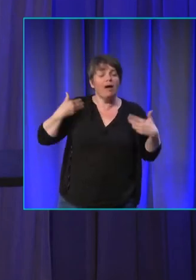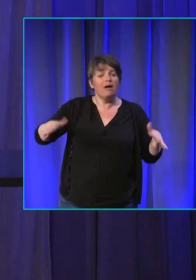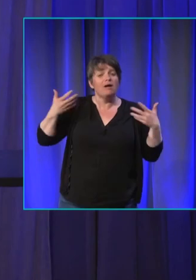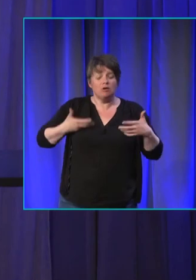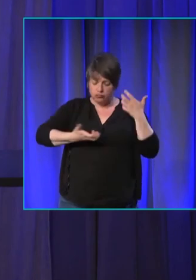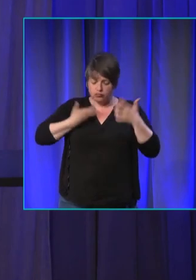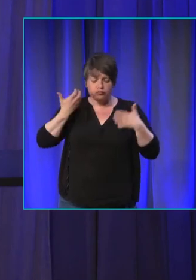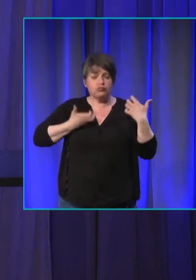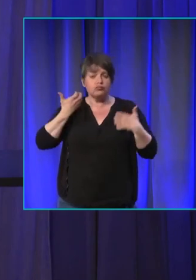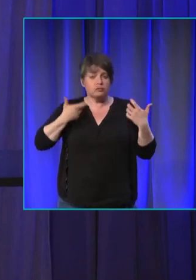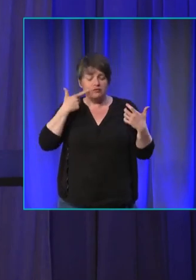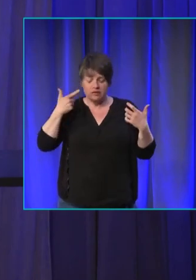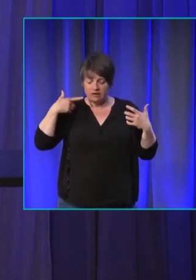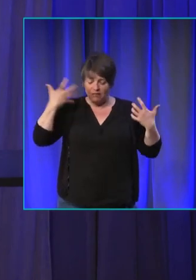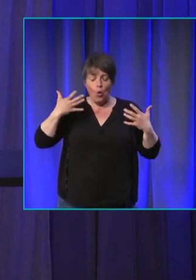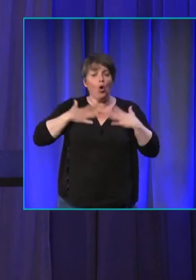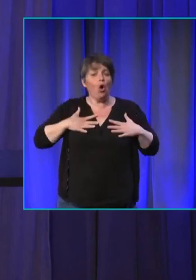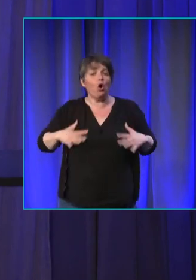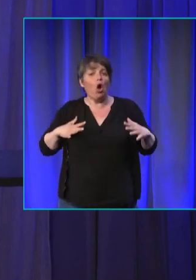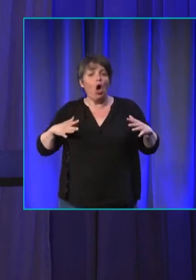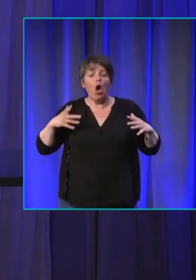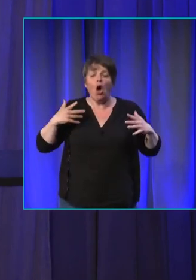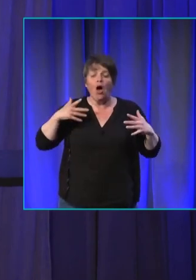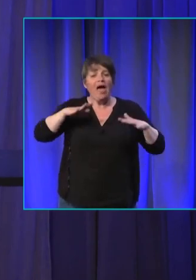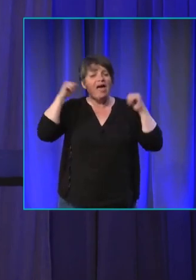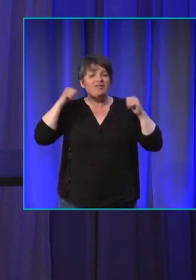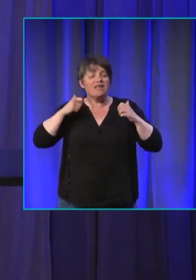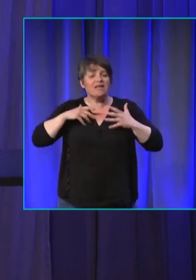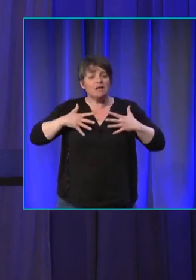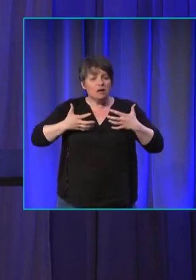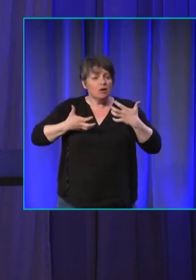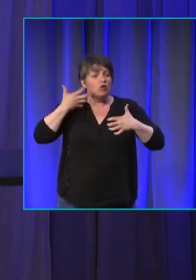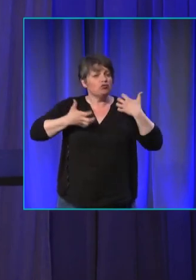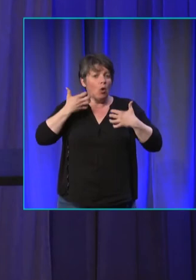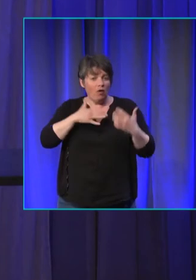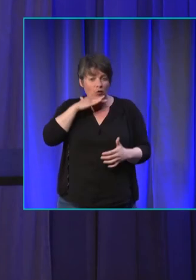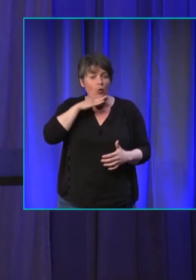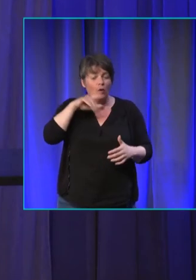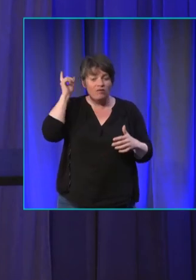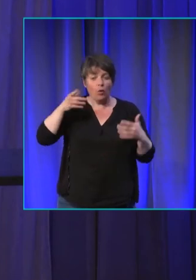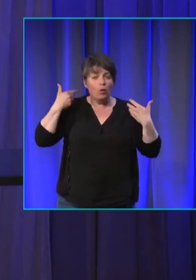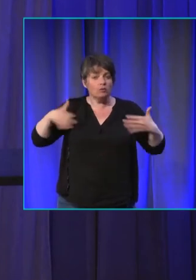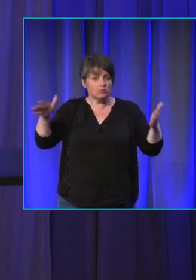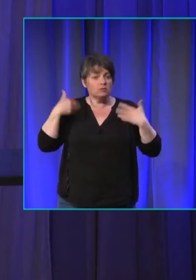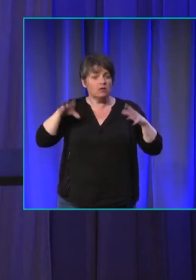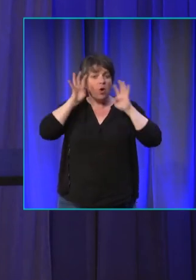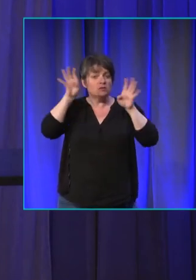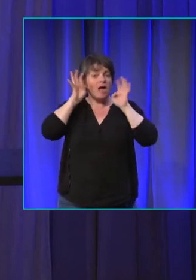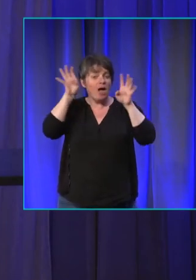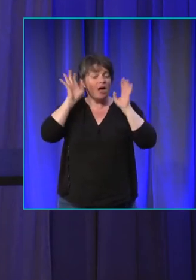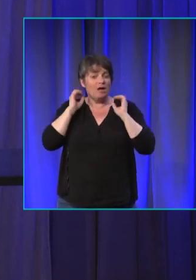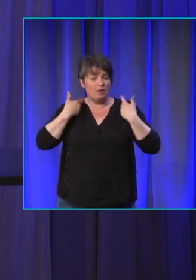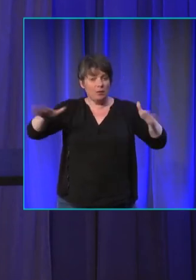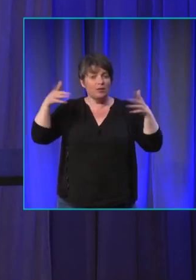ou faire en sorte que la température du corps n'augmente pas trop, il faut évaporer la sueur. Il